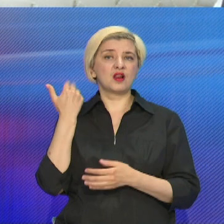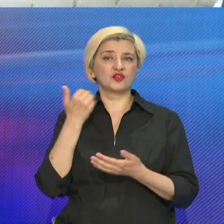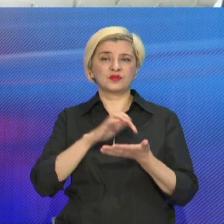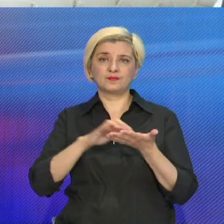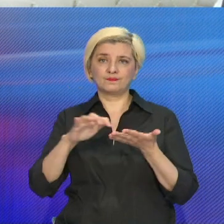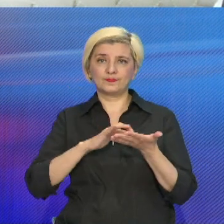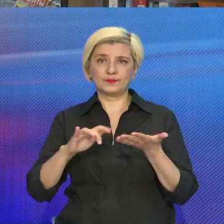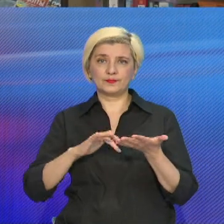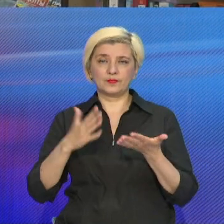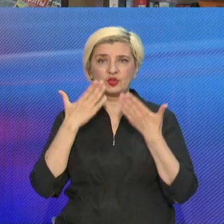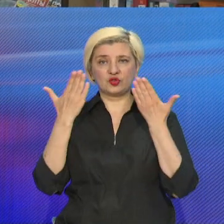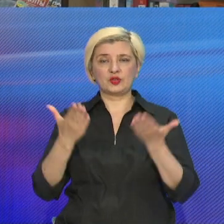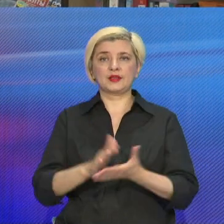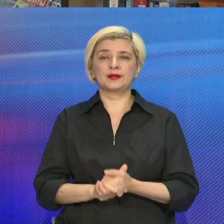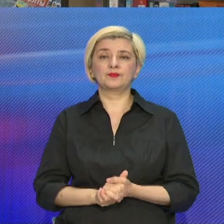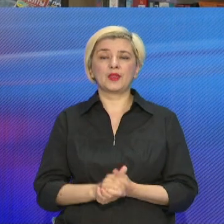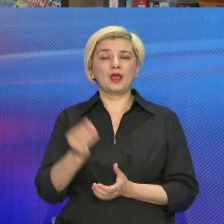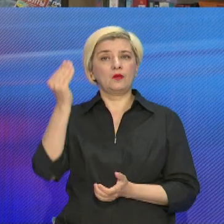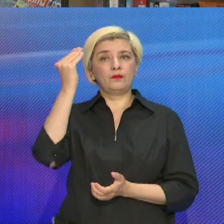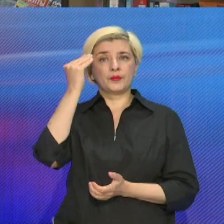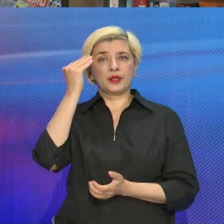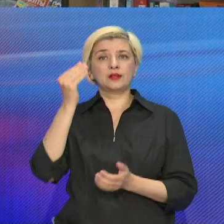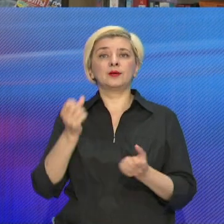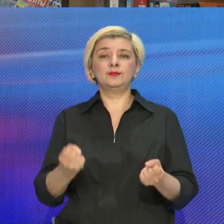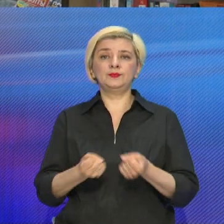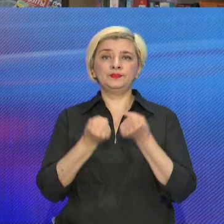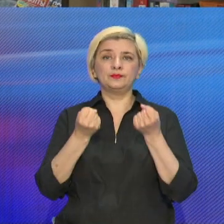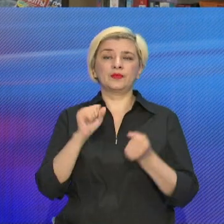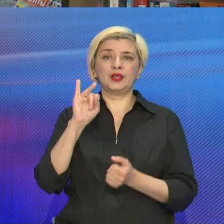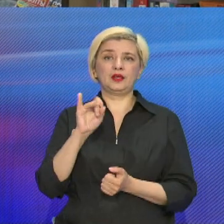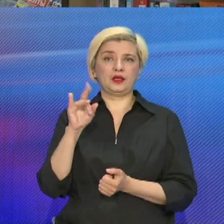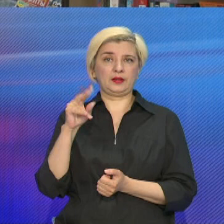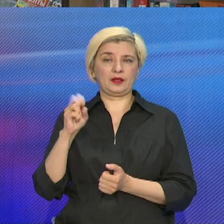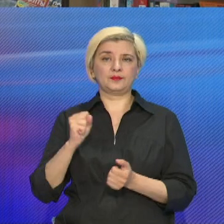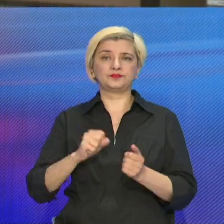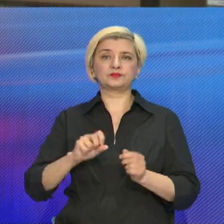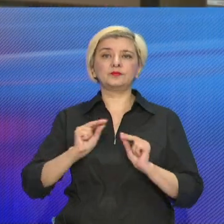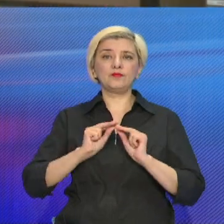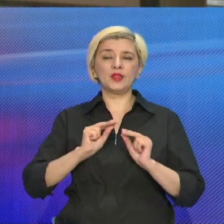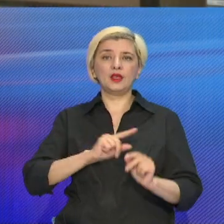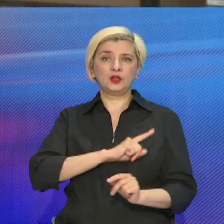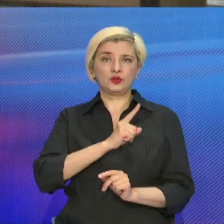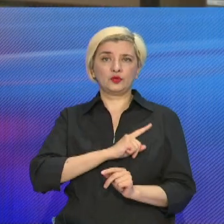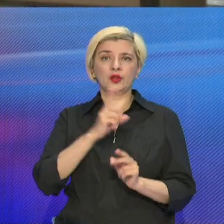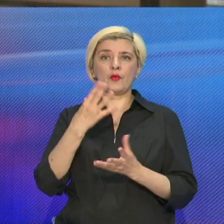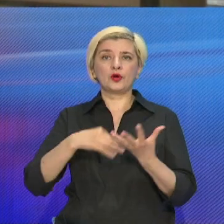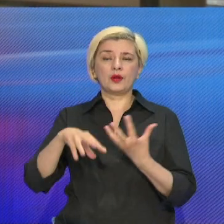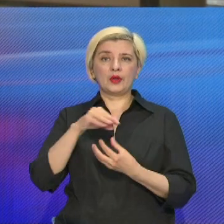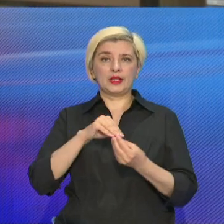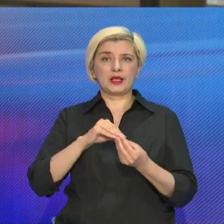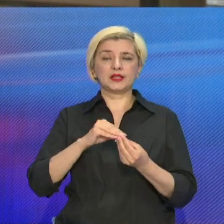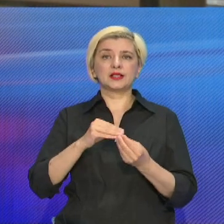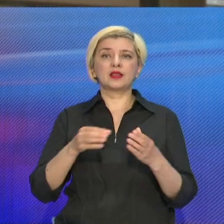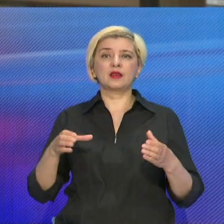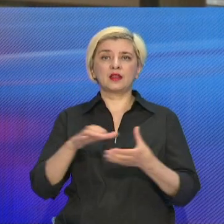на этой табличке указано. Думку Петра подтрымливая и Ирина, инструктор по реабилитации Белорусского товариства инвалидов по зроку, якая разом